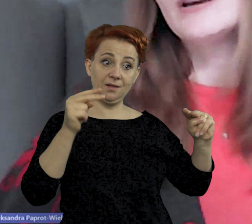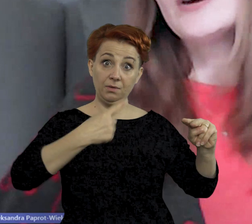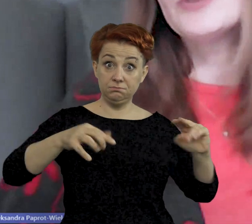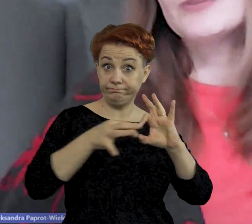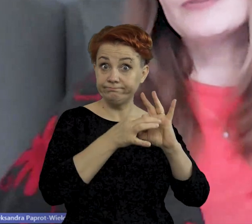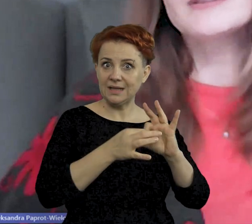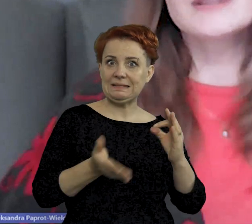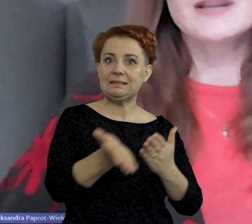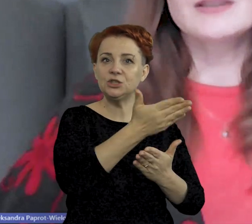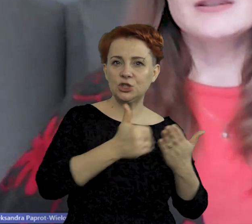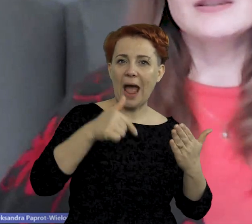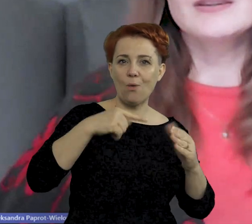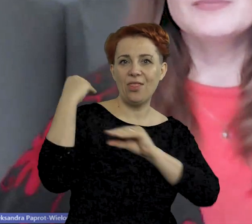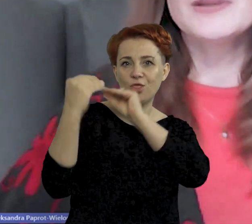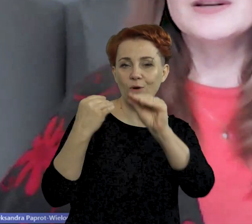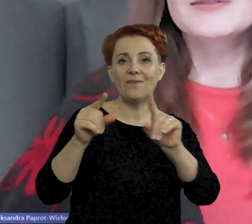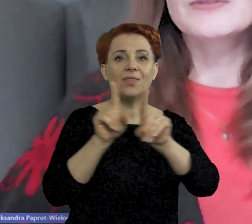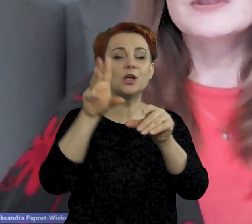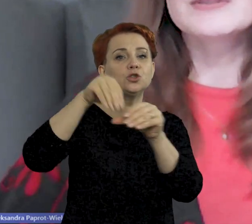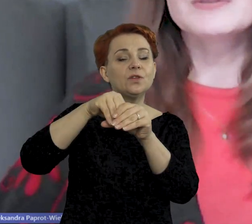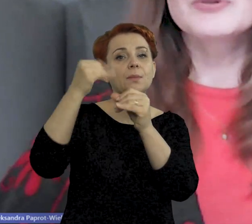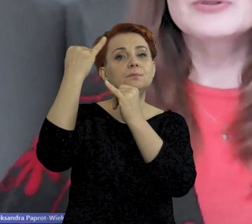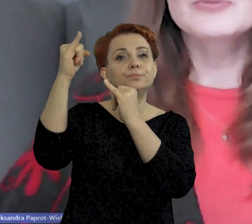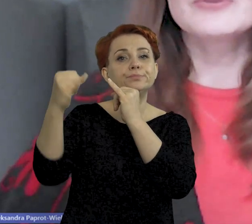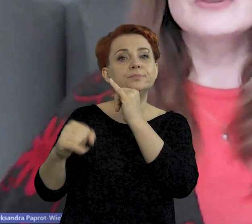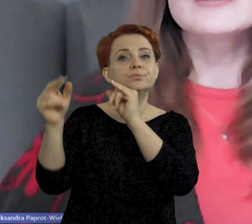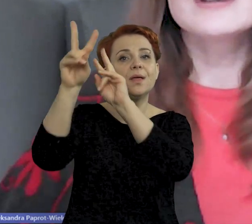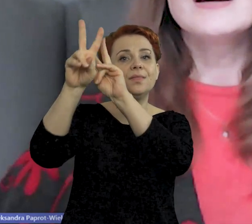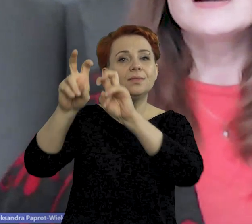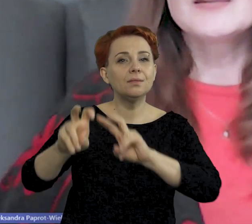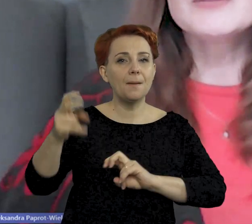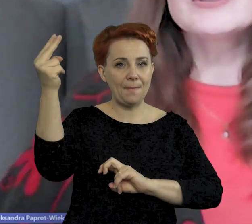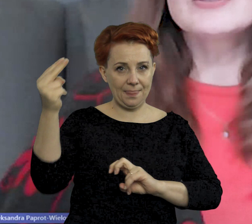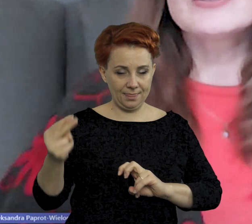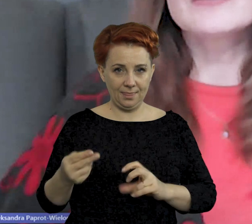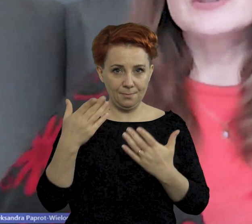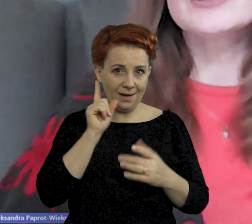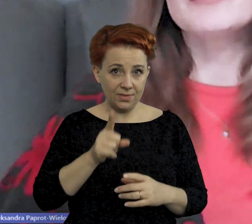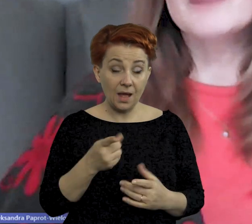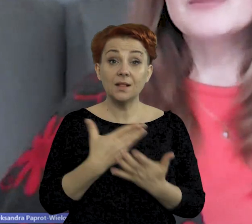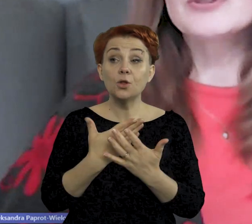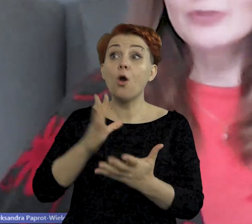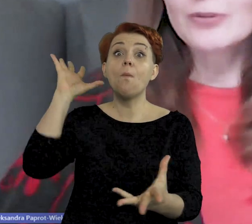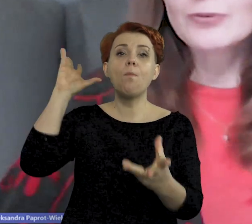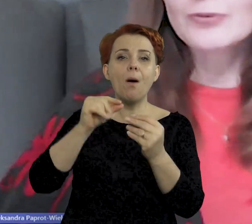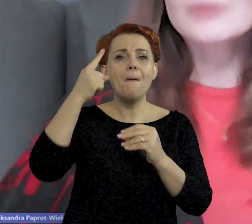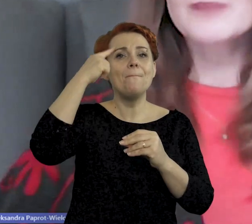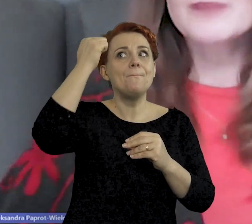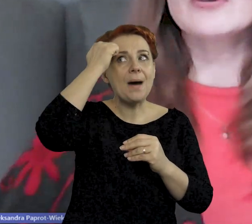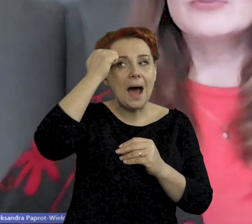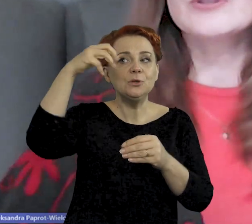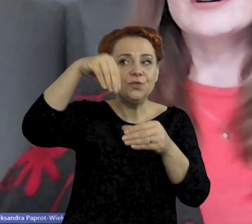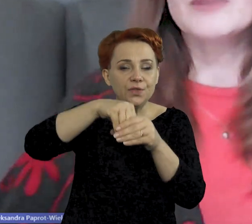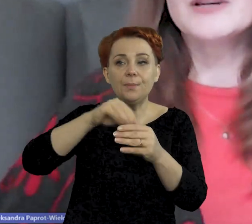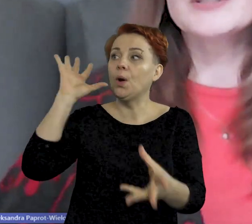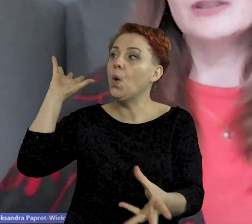czy podejmowanych zagadnień badawczych, więc podsumowując, ta pamięć to jest właśnie pamięć o dorobku i pamięć